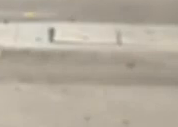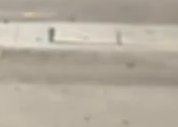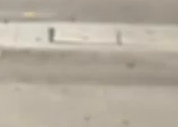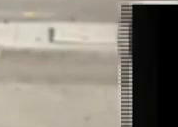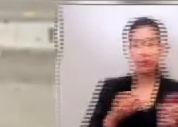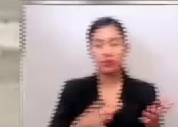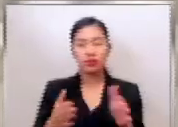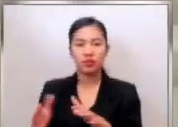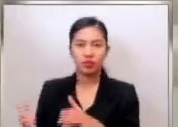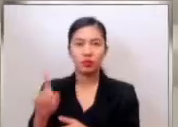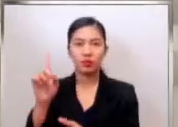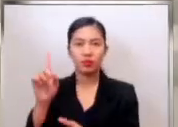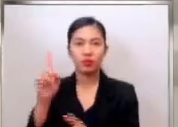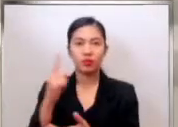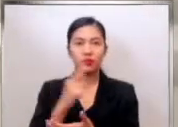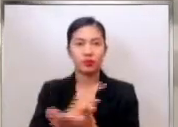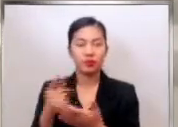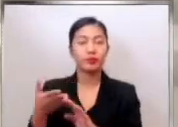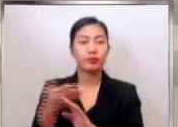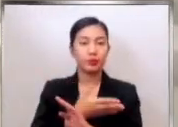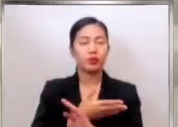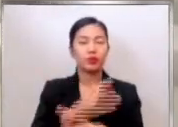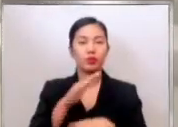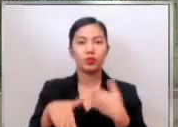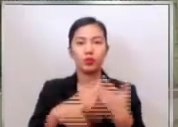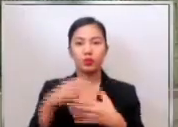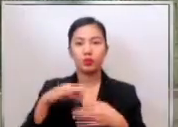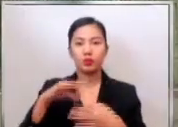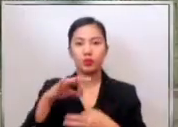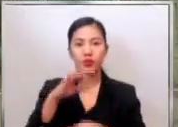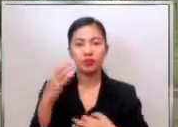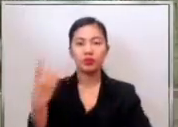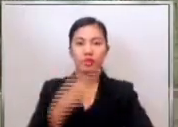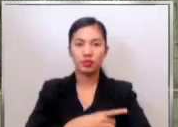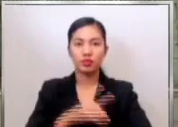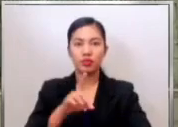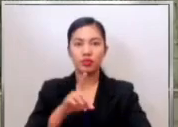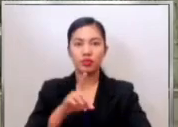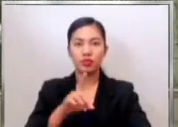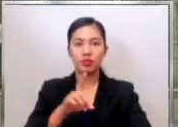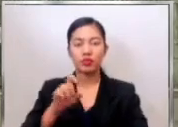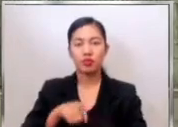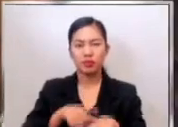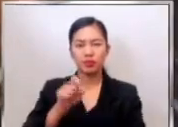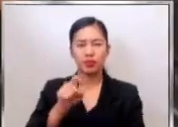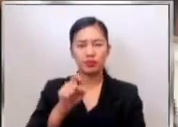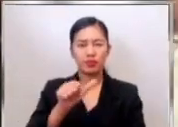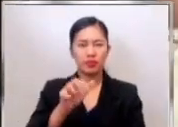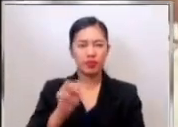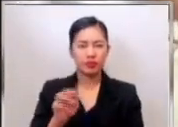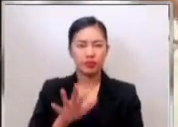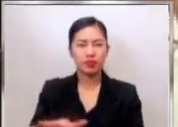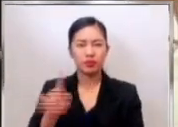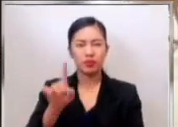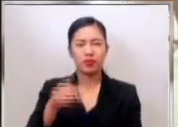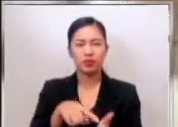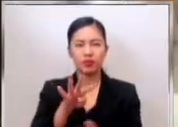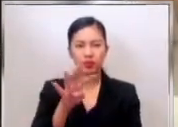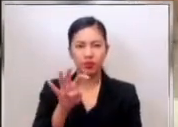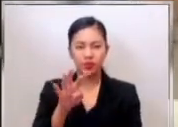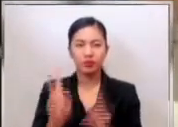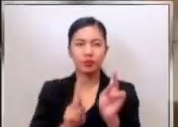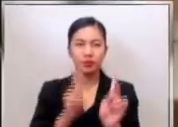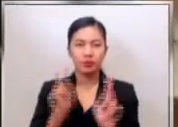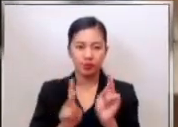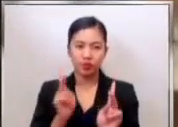Bago yung undas. At Connie, as of 11 a.m. ay nasa 1,400 na yung mga kapuso natin